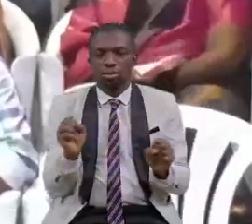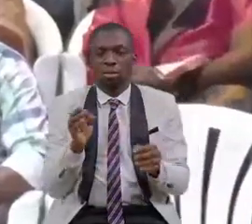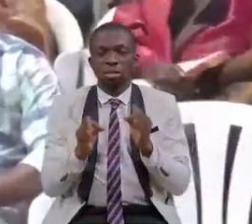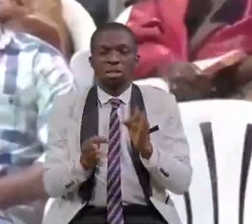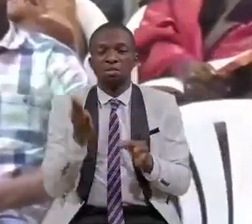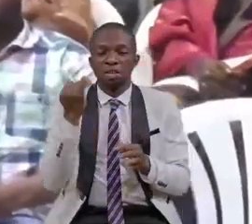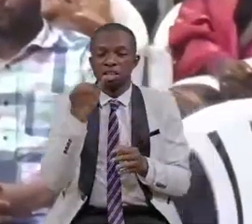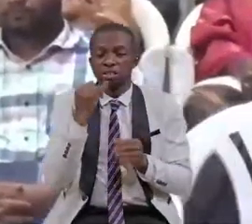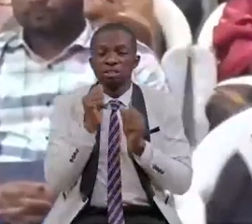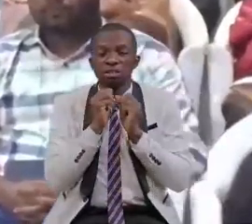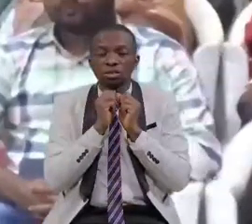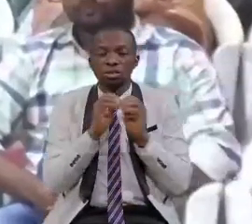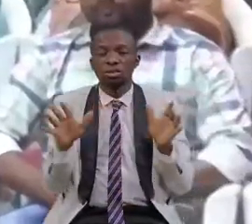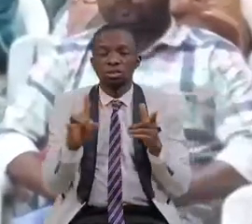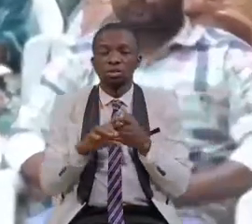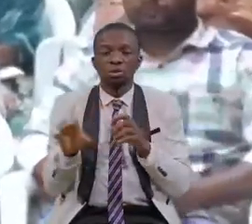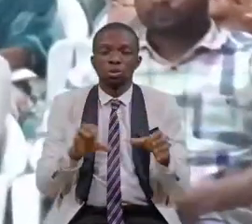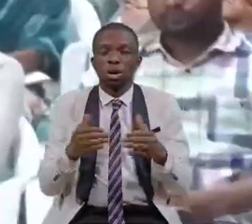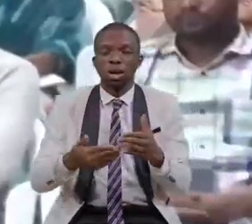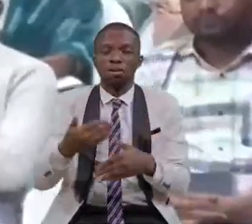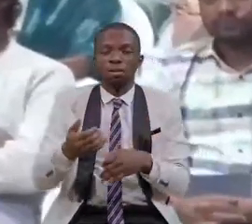S'il n'y a rien à faire après le salut,